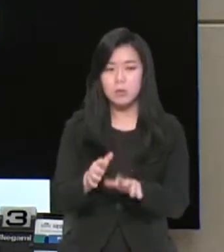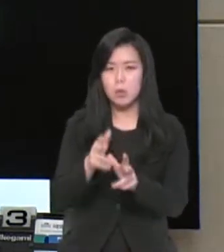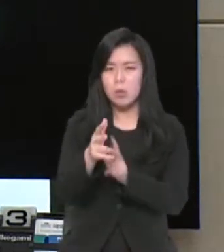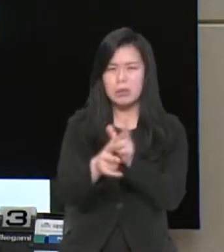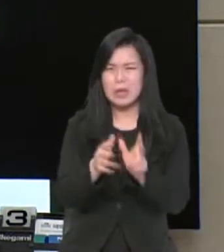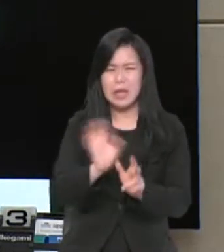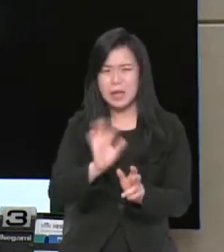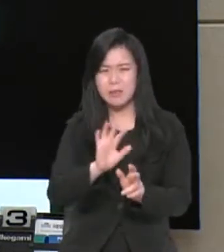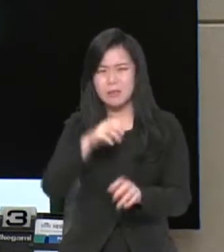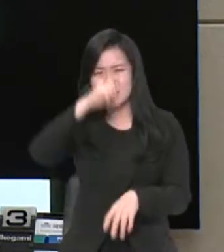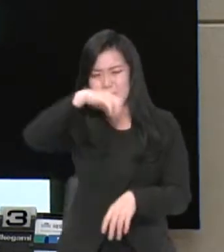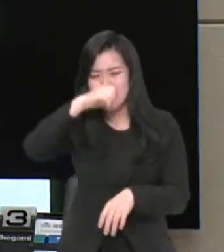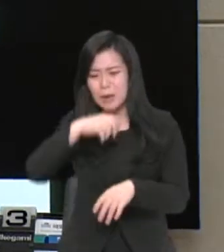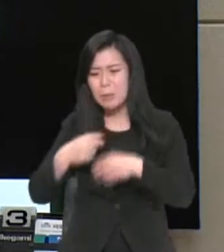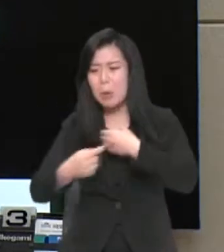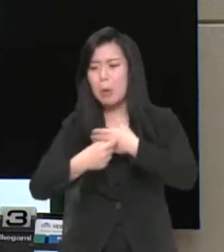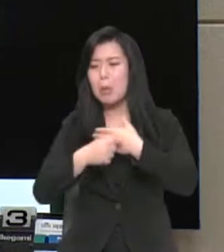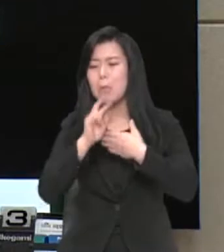작업 안 하고 그냥